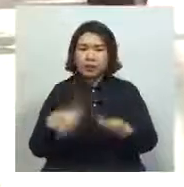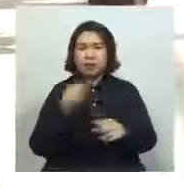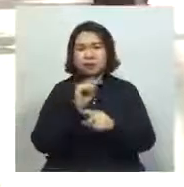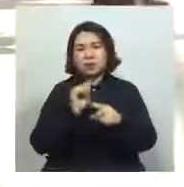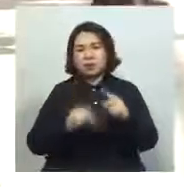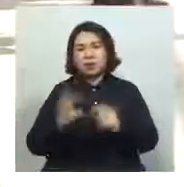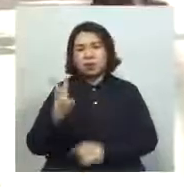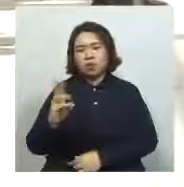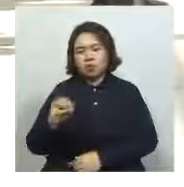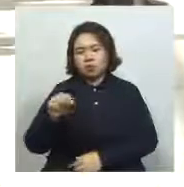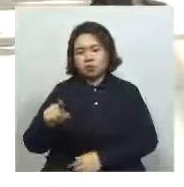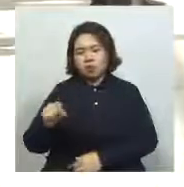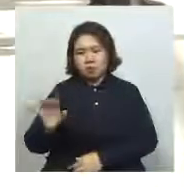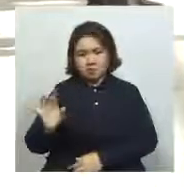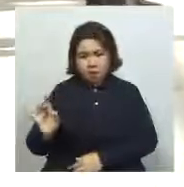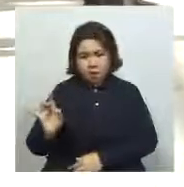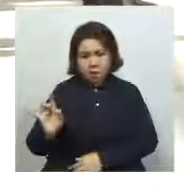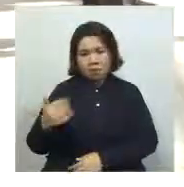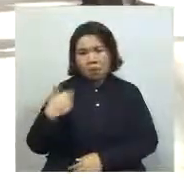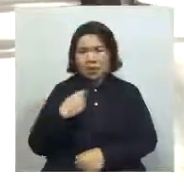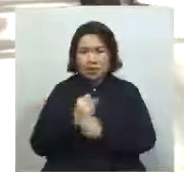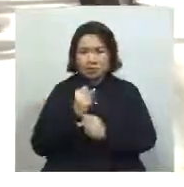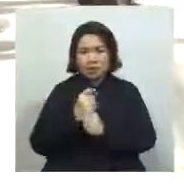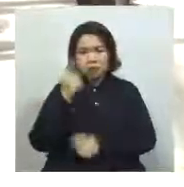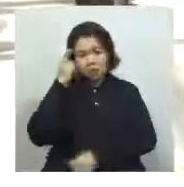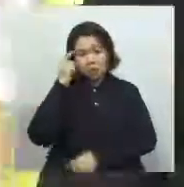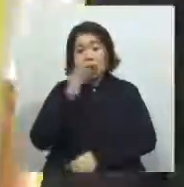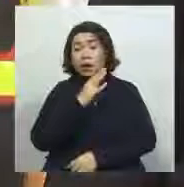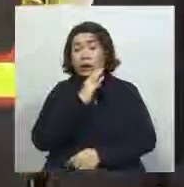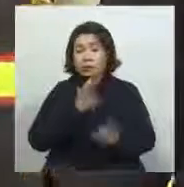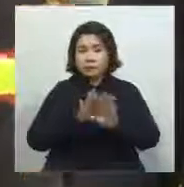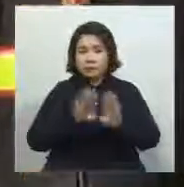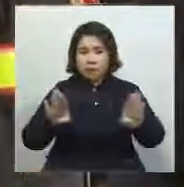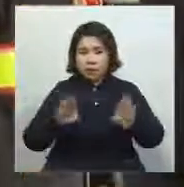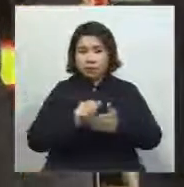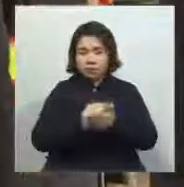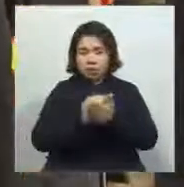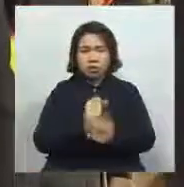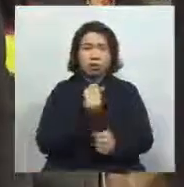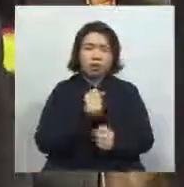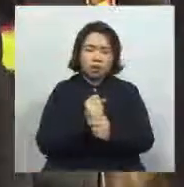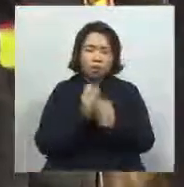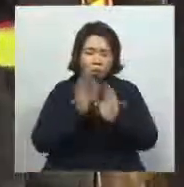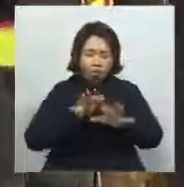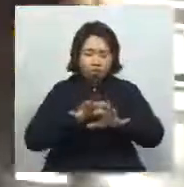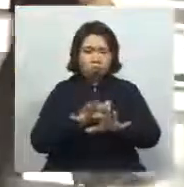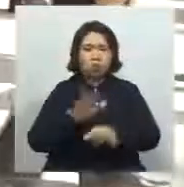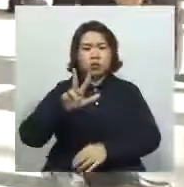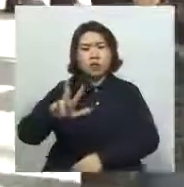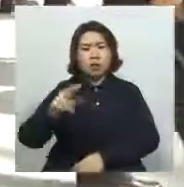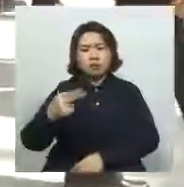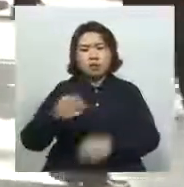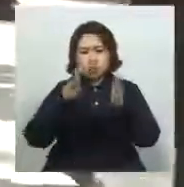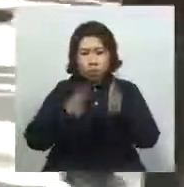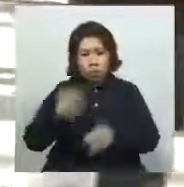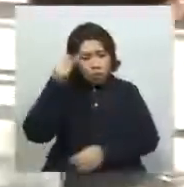ล้วร้อยละ 60.28 นะคะแล้วก็มีการคาดการณ์ว่าเมื่อเปิดให้บริการจะสามารถรองรับผู้โดยสารได้ถึง 30,000 คนต่อ